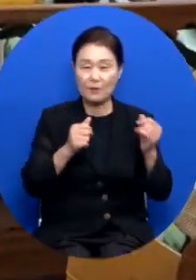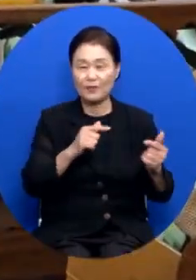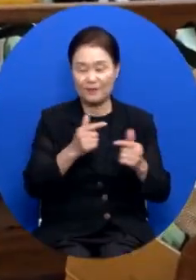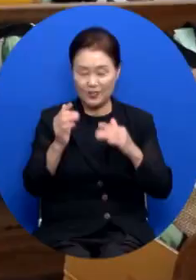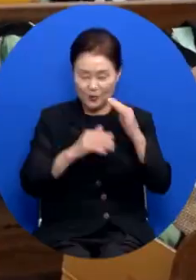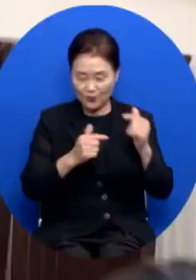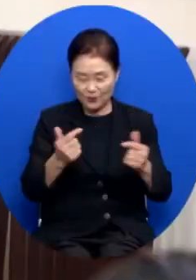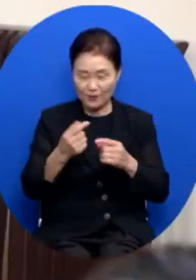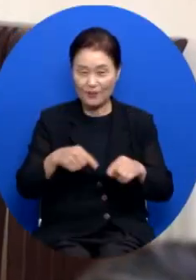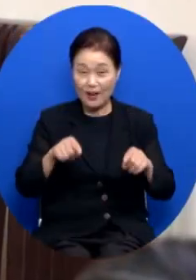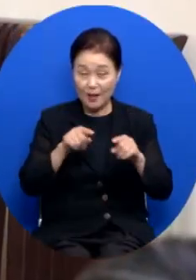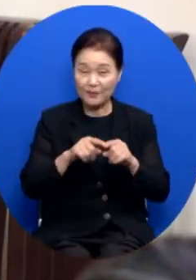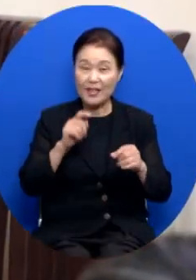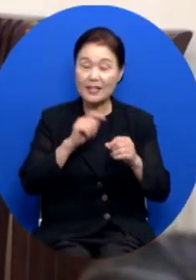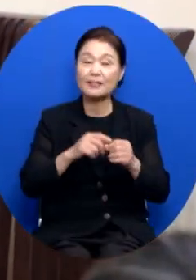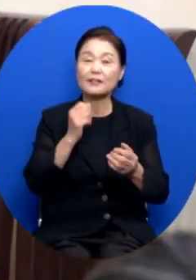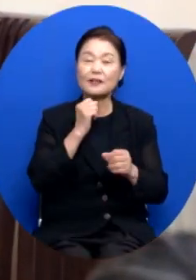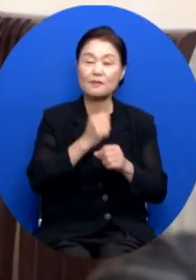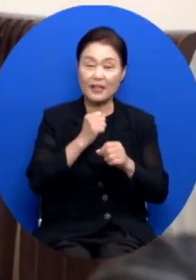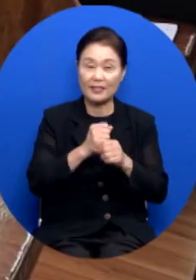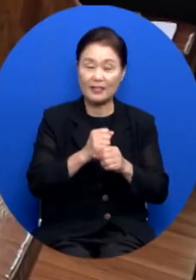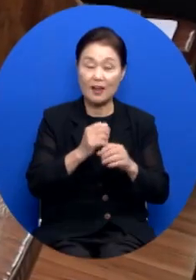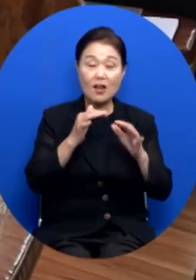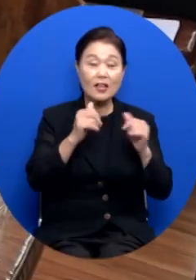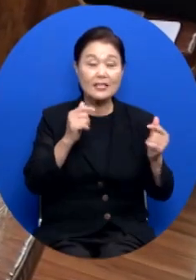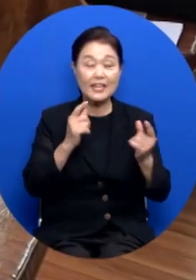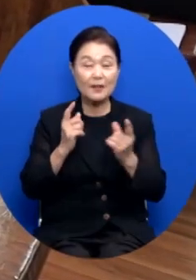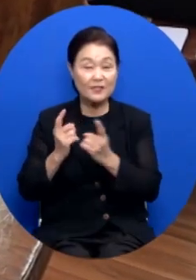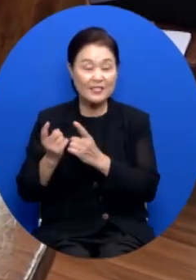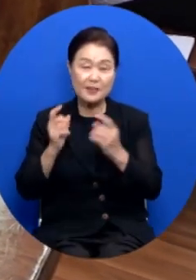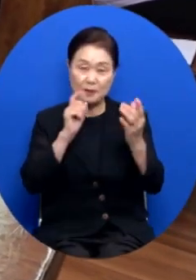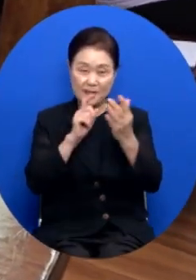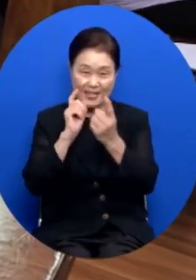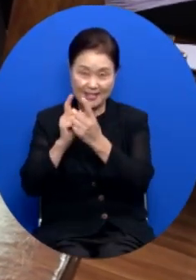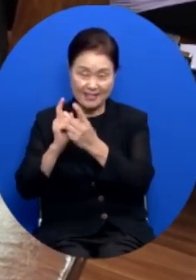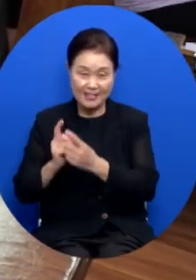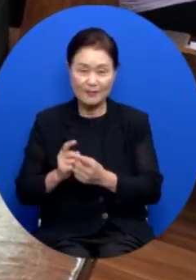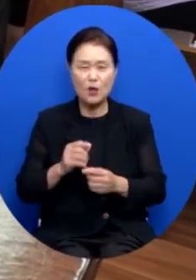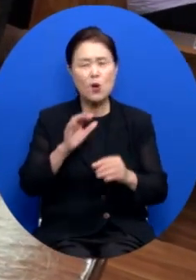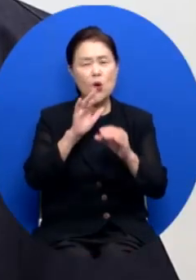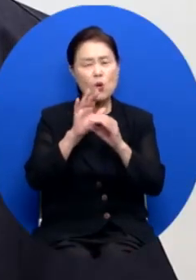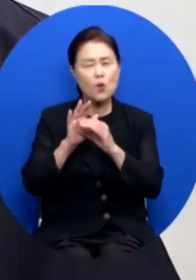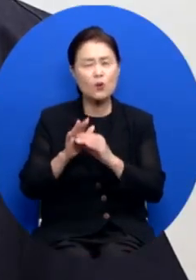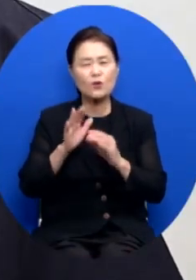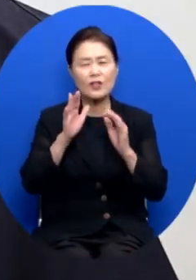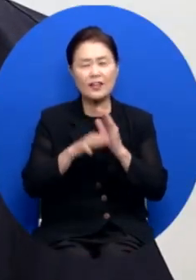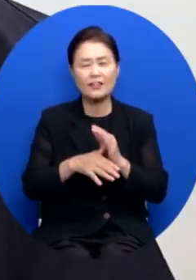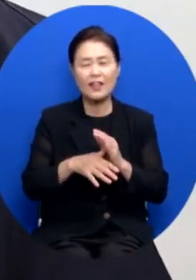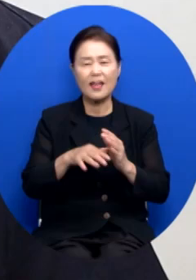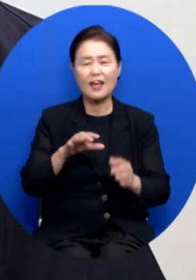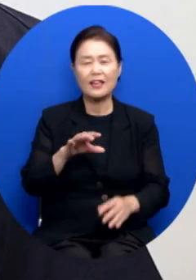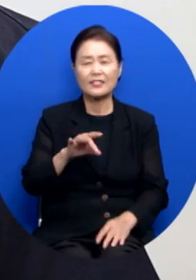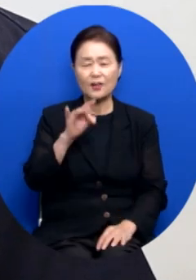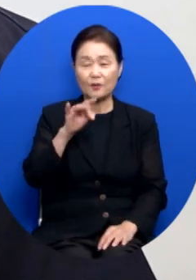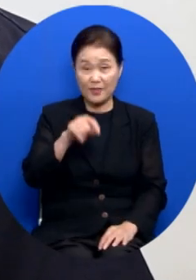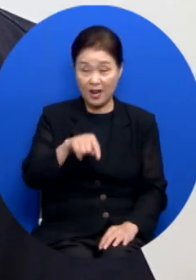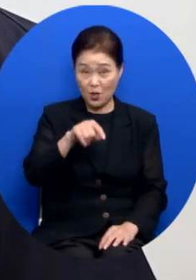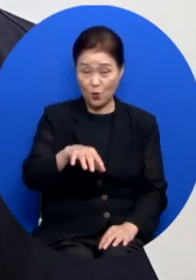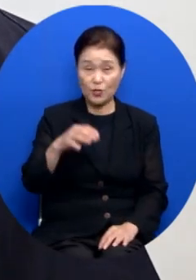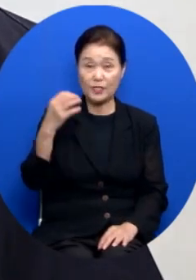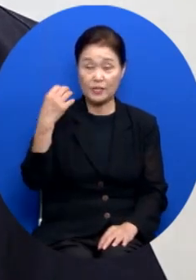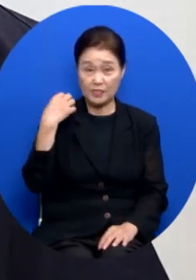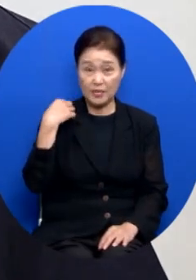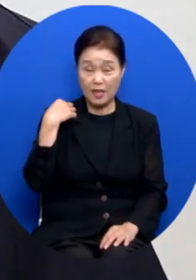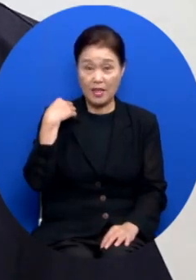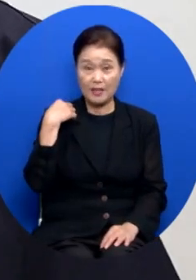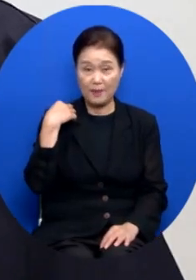성도들과 함께 기정빵을 만들어 주민들을 찾았습니다. 코로나 때 저희가 이제 구입을 해가지고